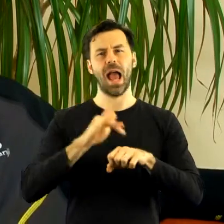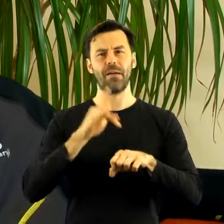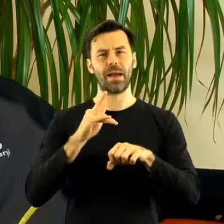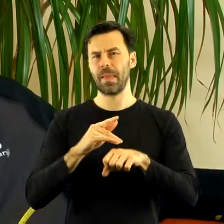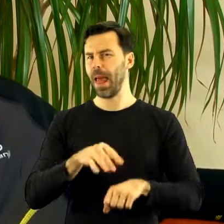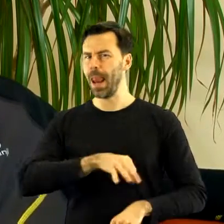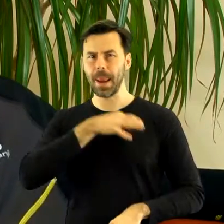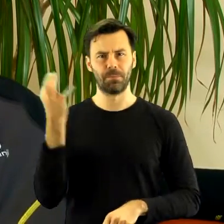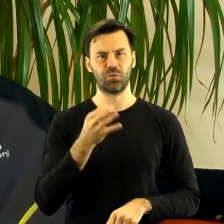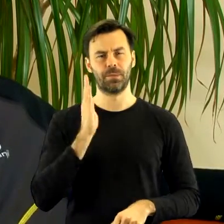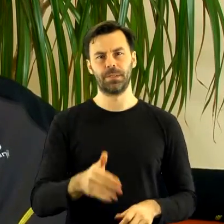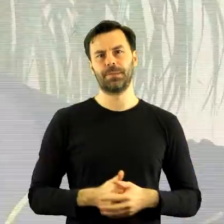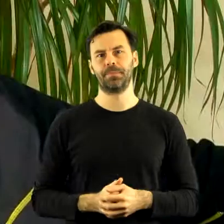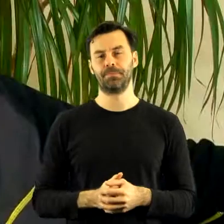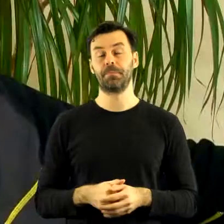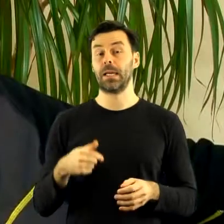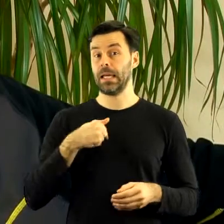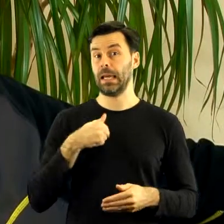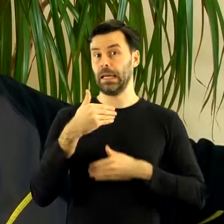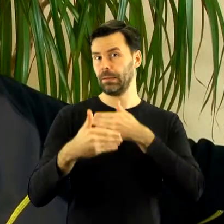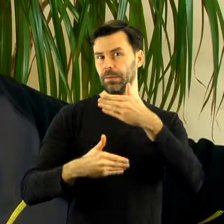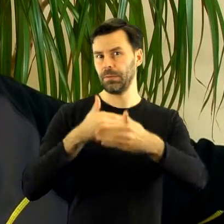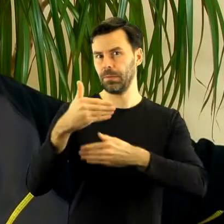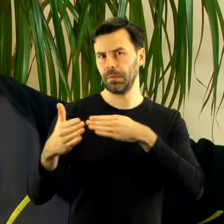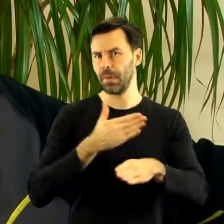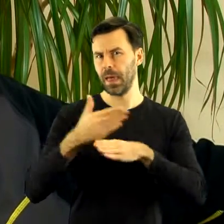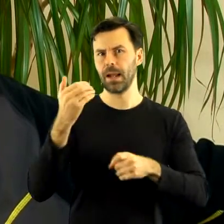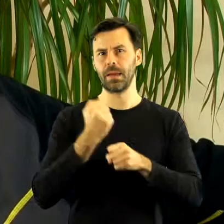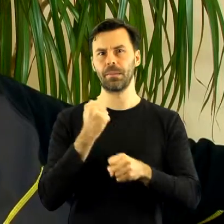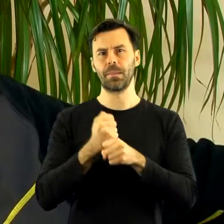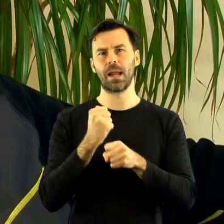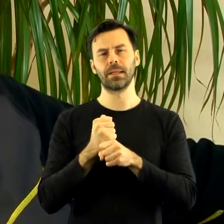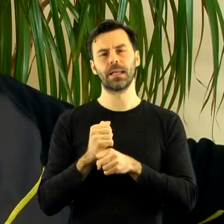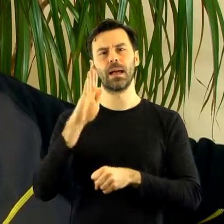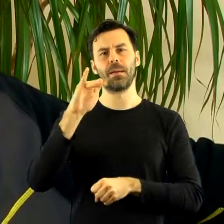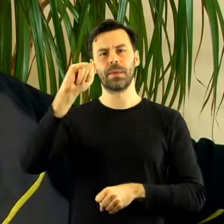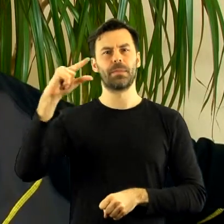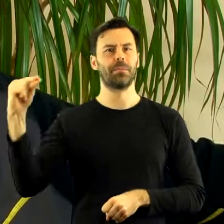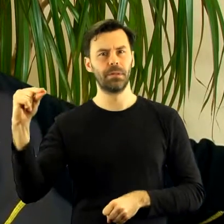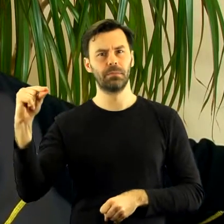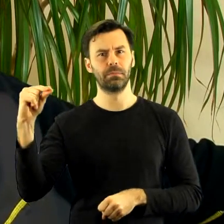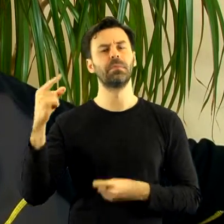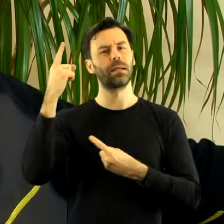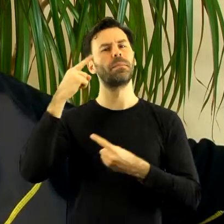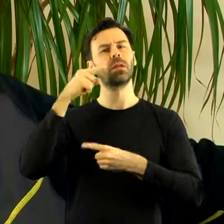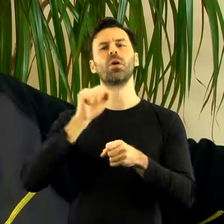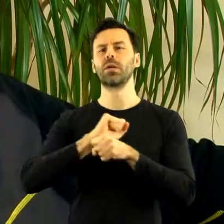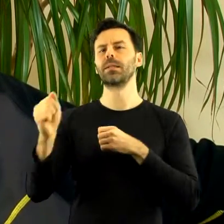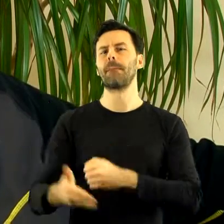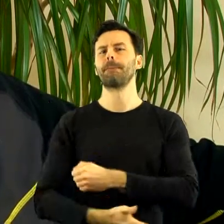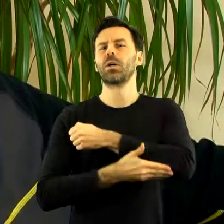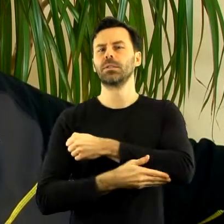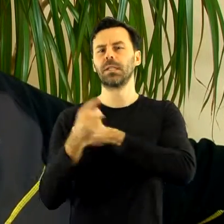przyniesie pożądane jakieś efekty. Kontynuuję pracę związaną z BIP-em, bo uważam, że to jest jakby taka